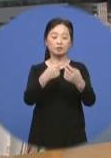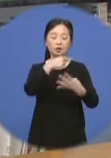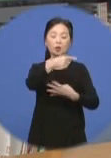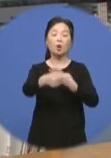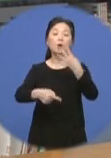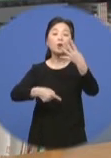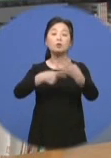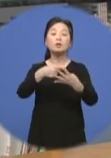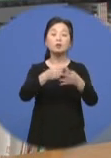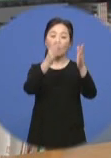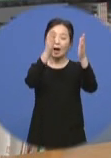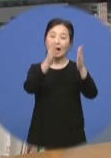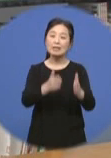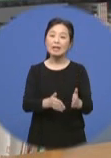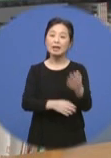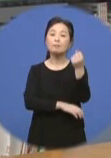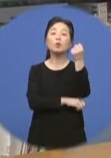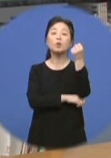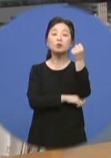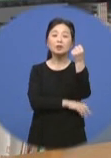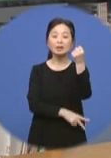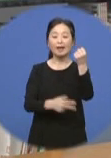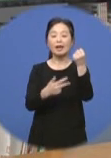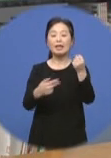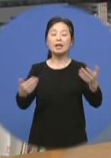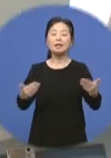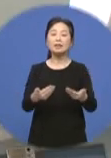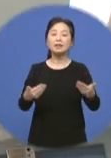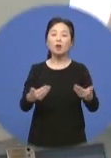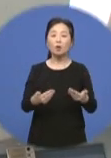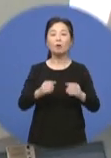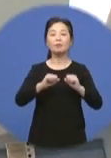柱に基づいて授業を実施しております。